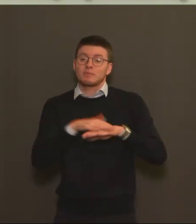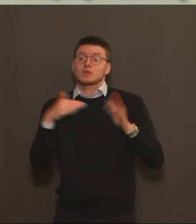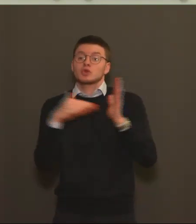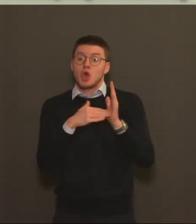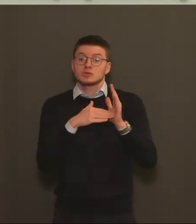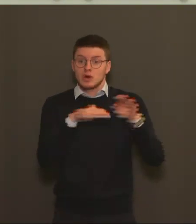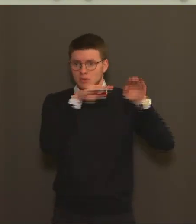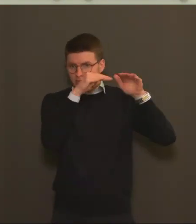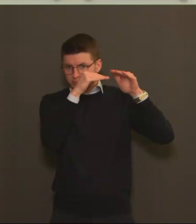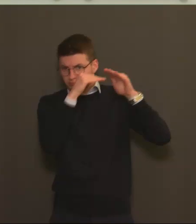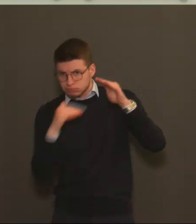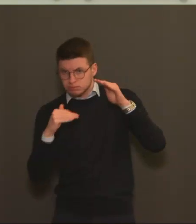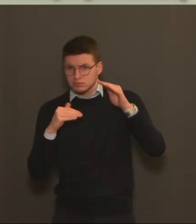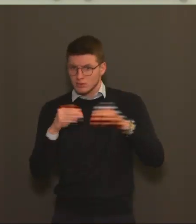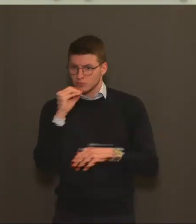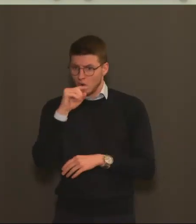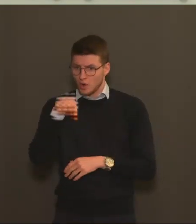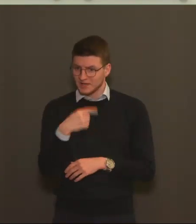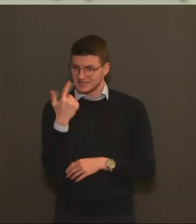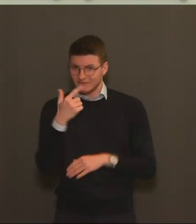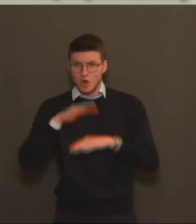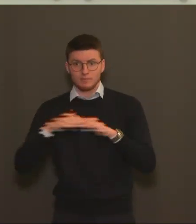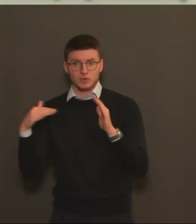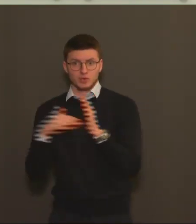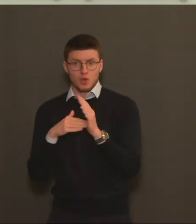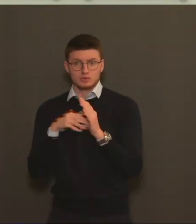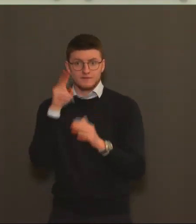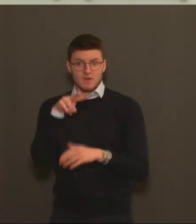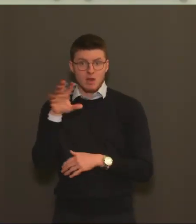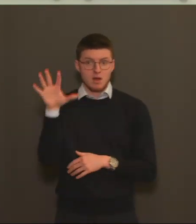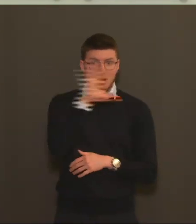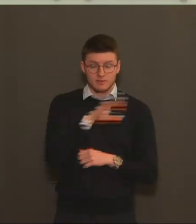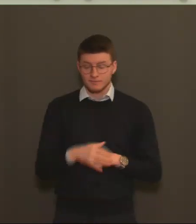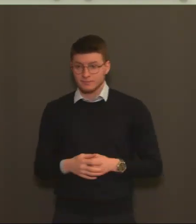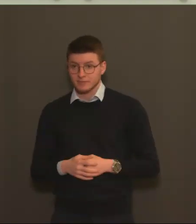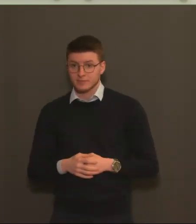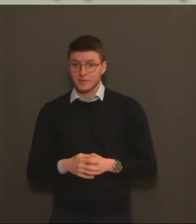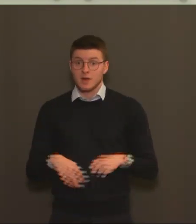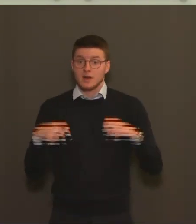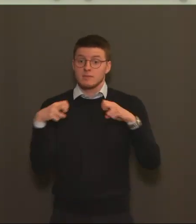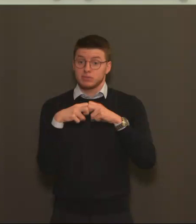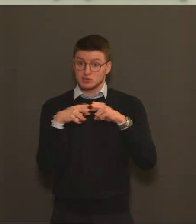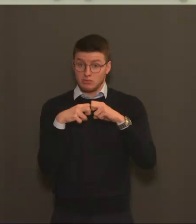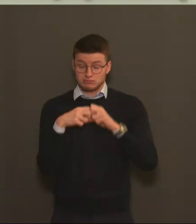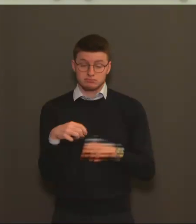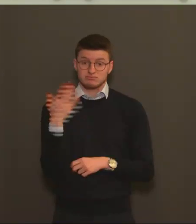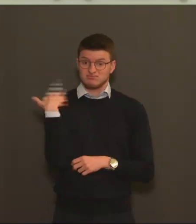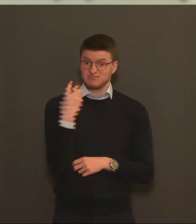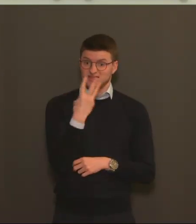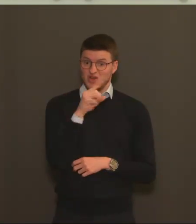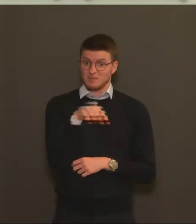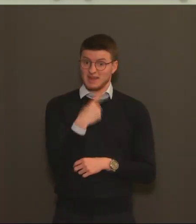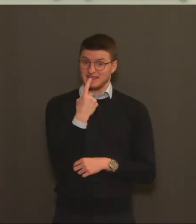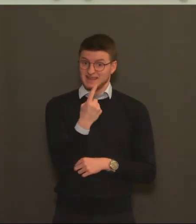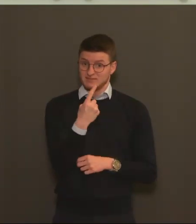Ook in Brussel was er een daling van 3,1 naar 1,4 per 1000 bewoners. In Wallonië was